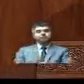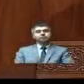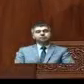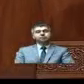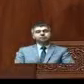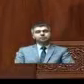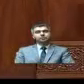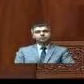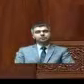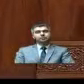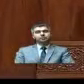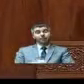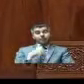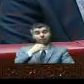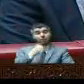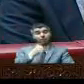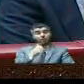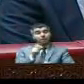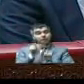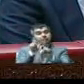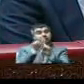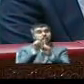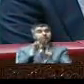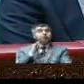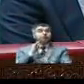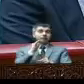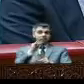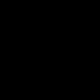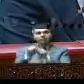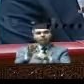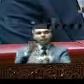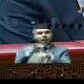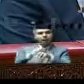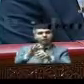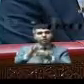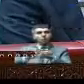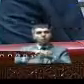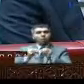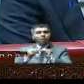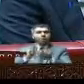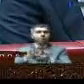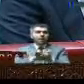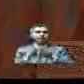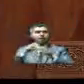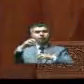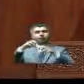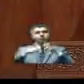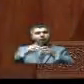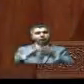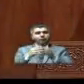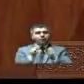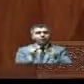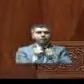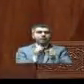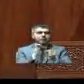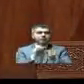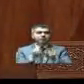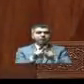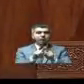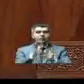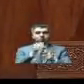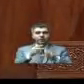الصحة بإقليم ميدلت بدائرة إملشيل، واهتماما بالمواطنين المتأثرين بشكل